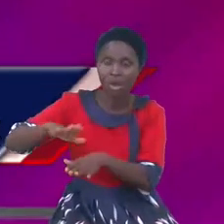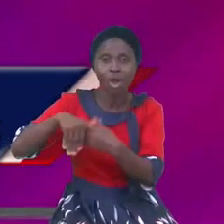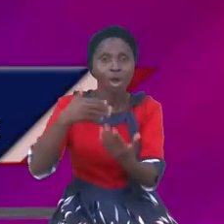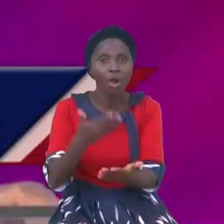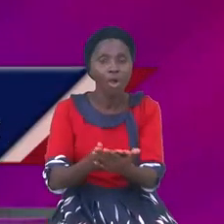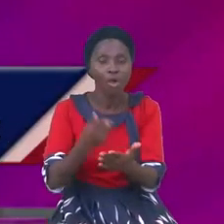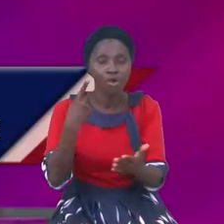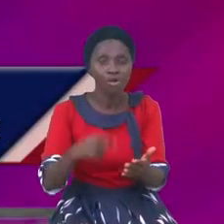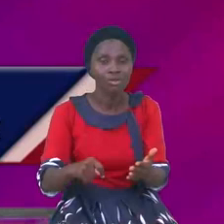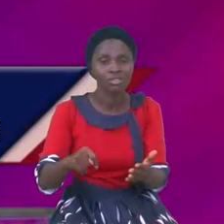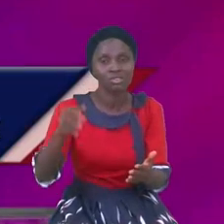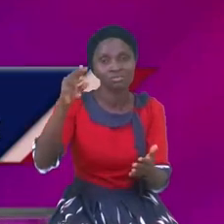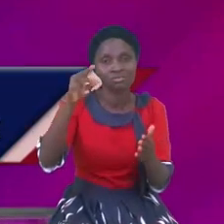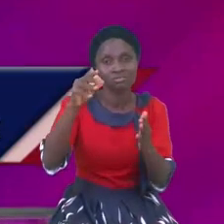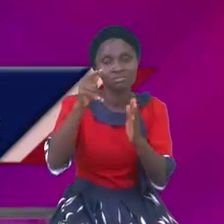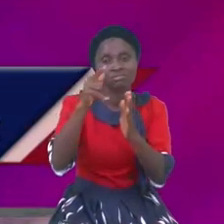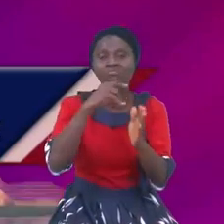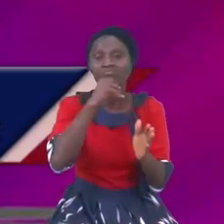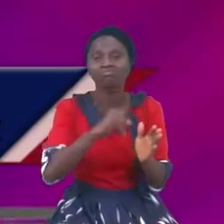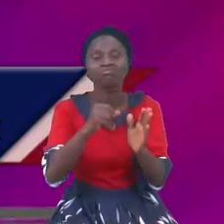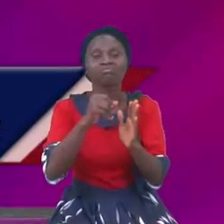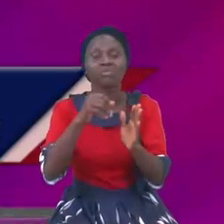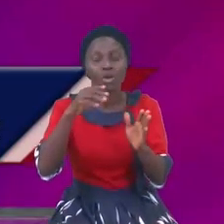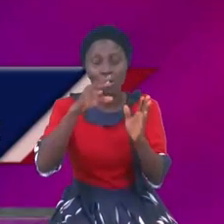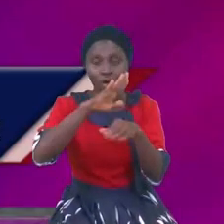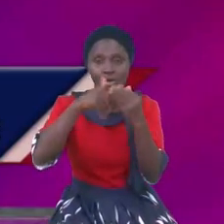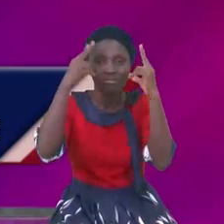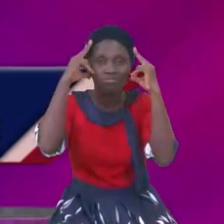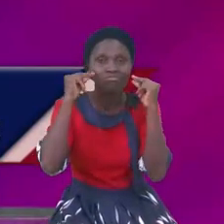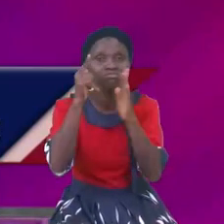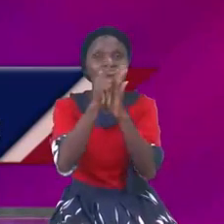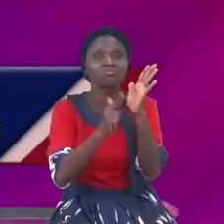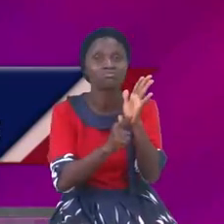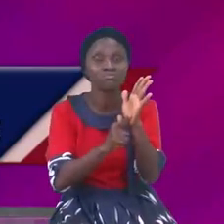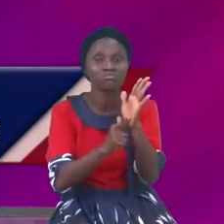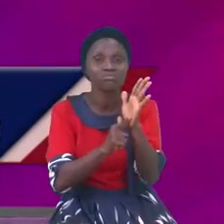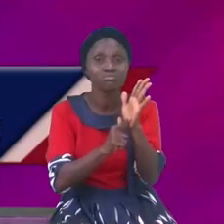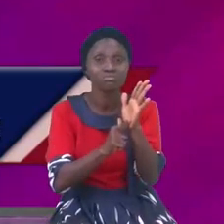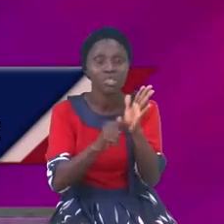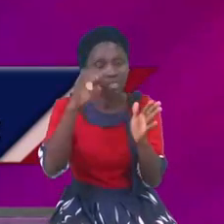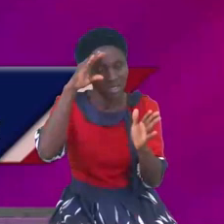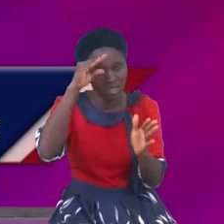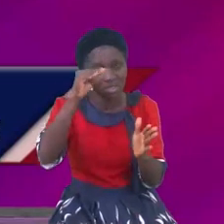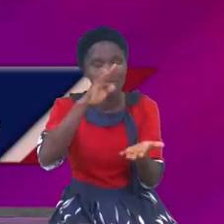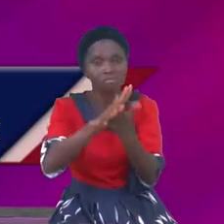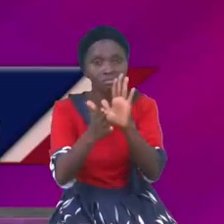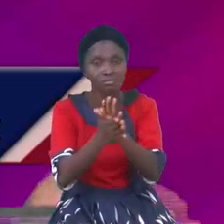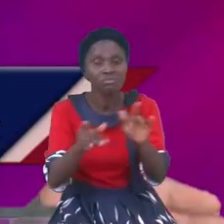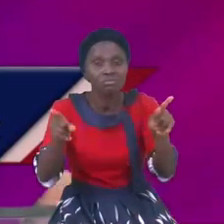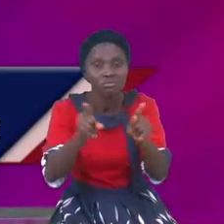Il était devenu comme un païen. Il s'était identifié avec eux. Il a mangé avec eux. Il dépendait de